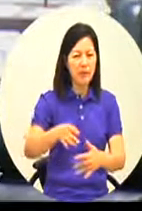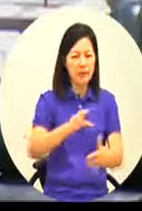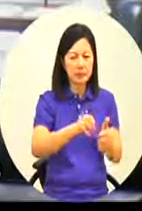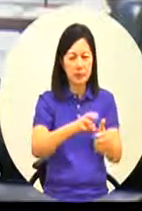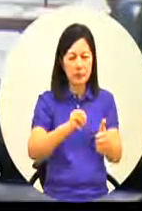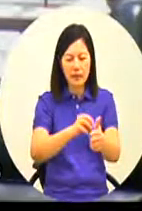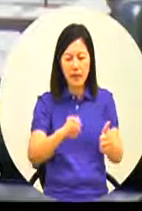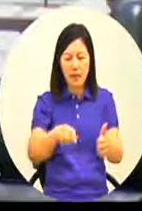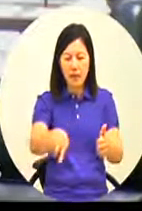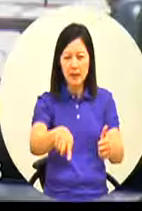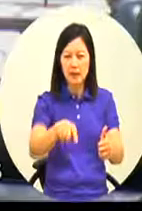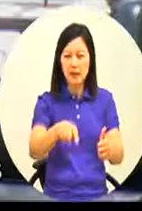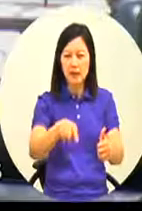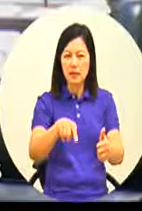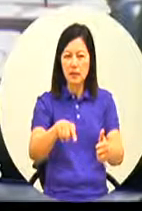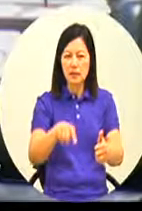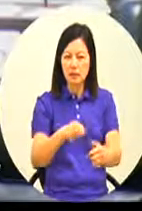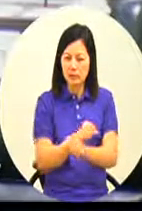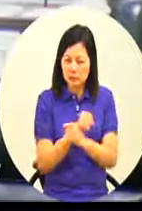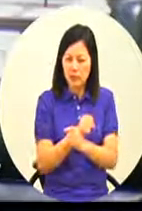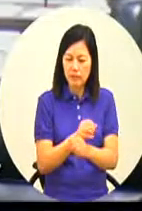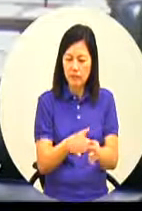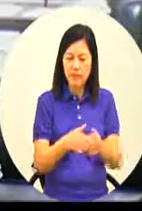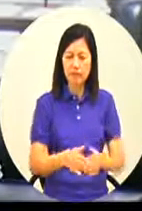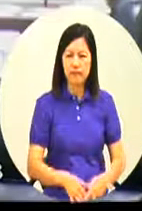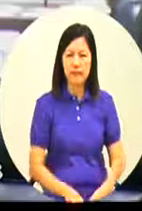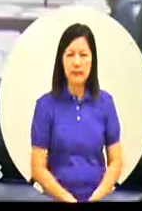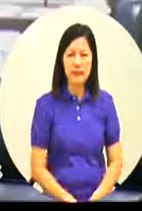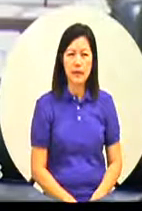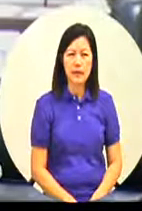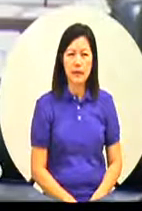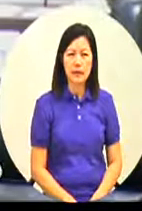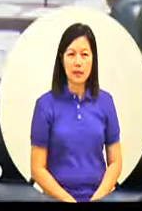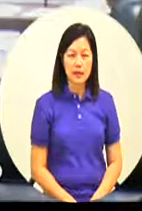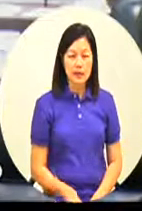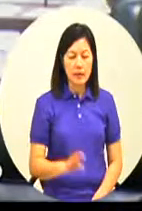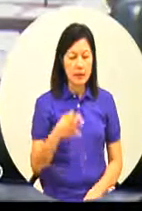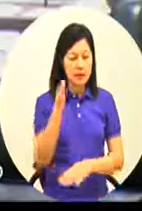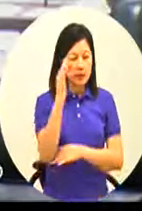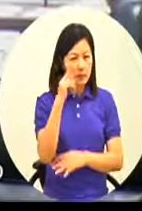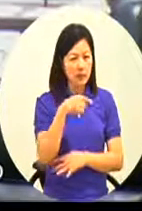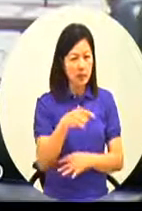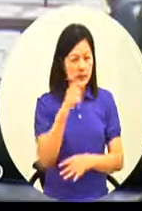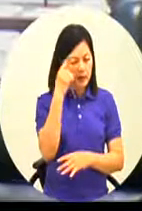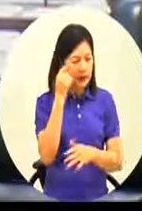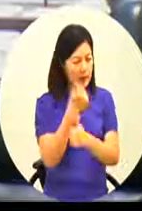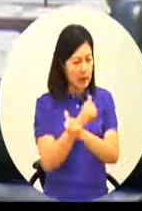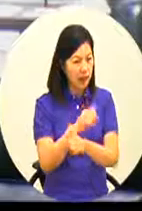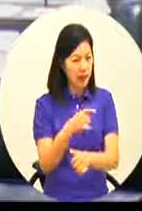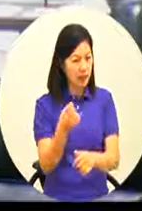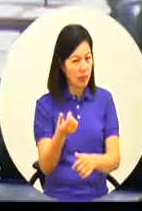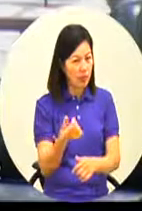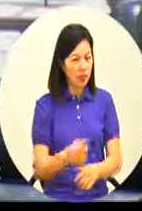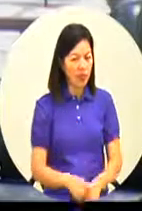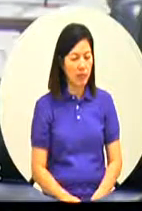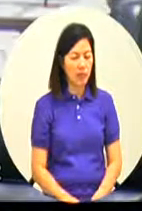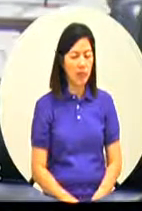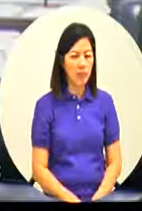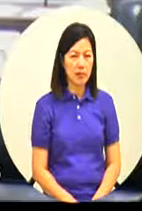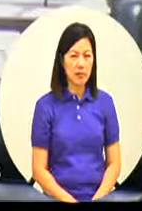必须要非常非常的小心的。但是现在政府所考虑的会不会太少了？会不会太少